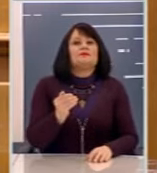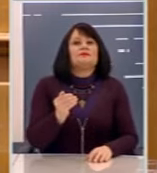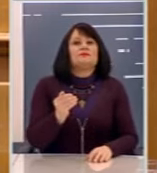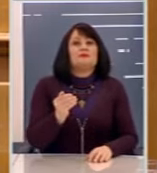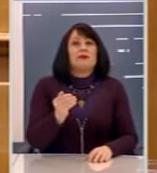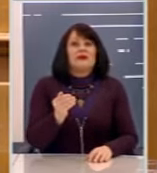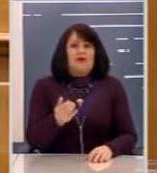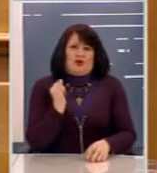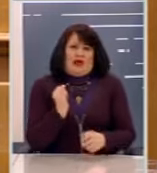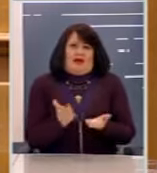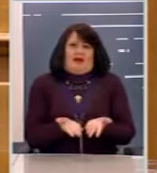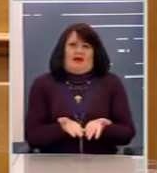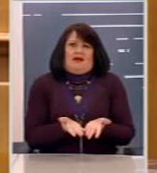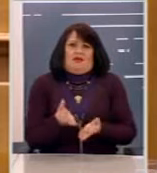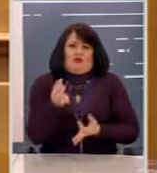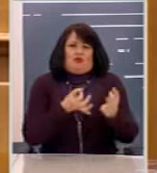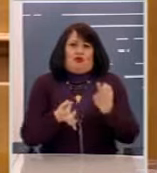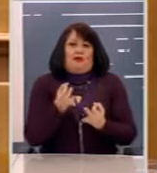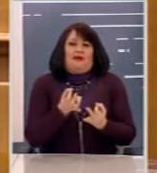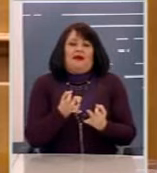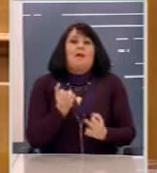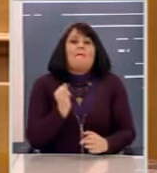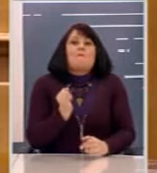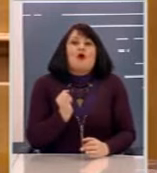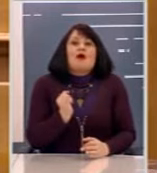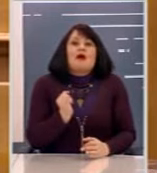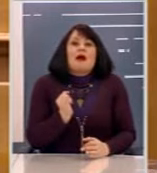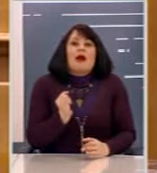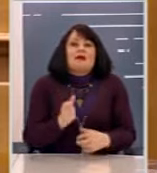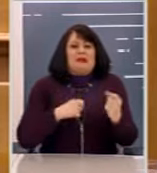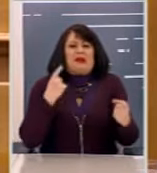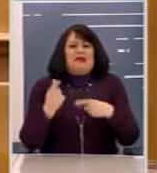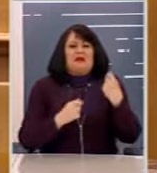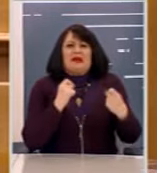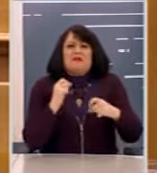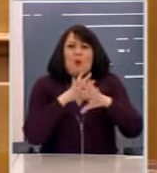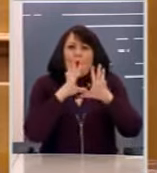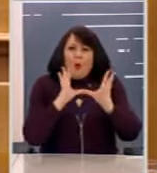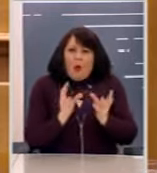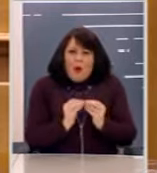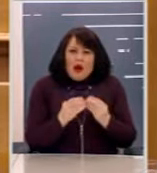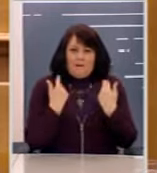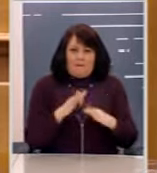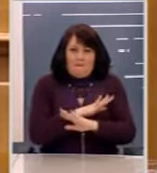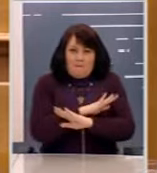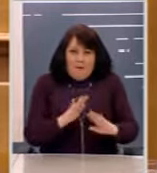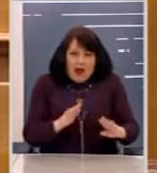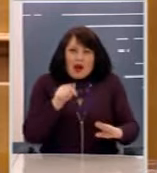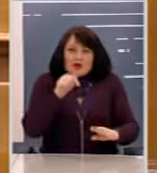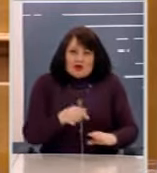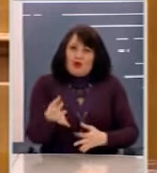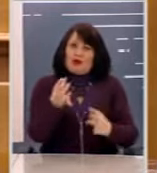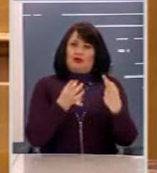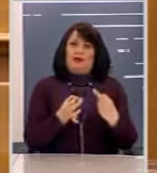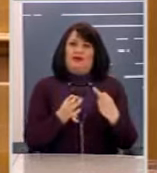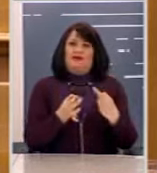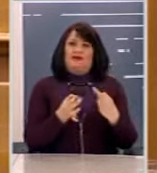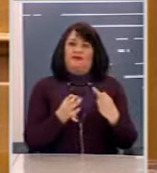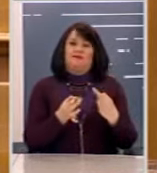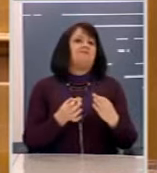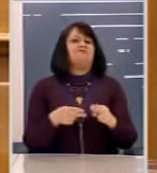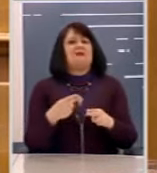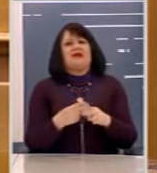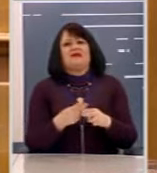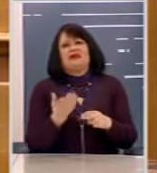κατόπιν εορτής, όταν δηλαδή τέλειωσε το πάρτι. Γι' αυτό και δεν έχει καμία